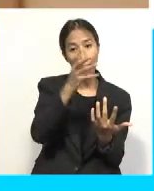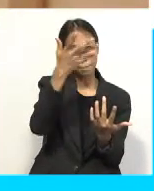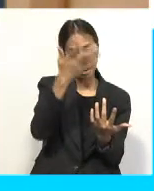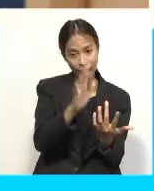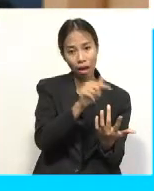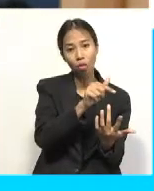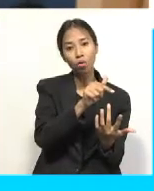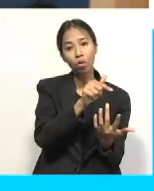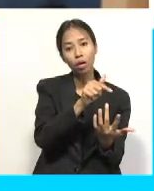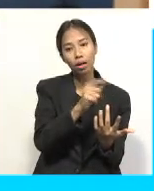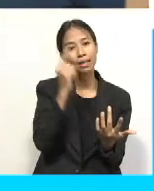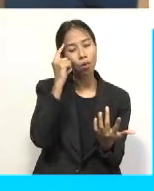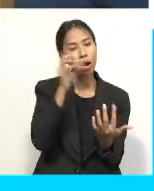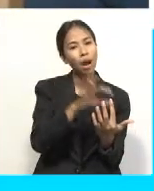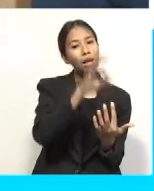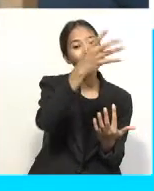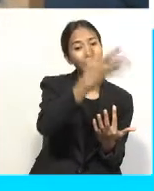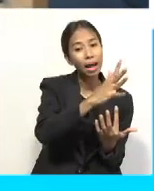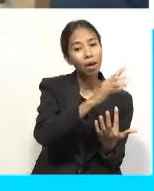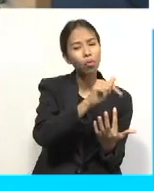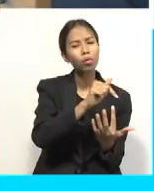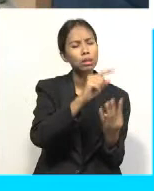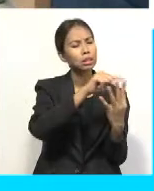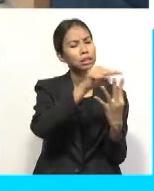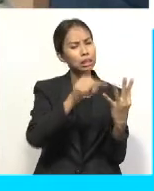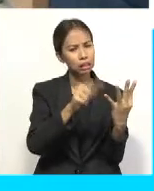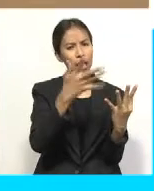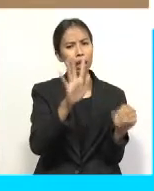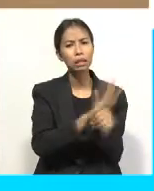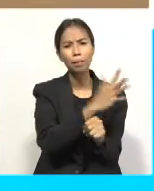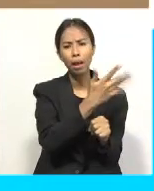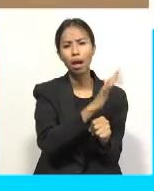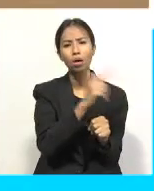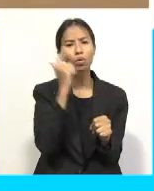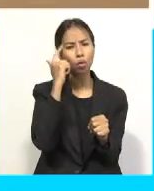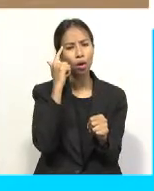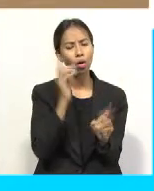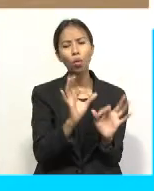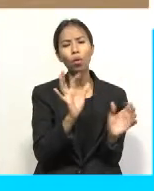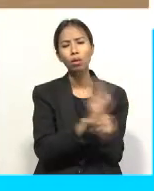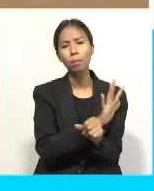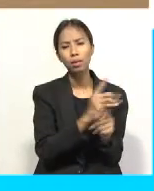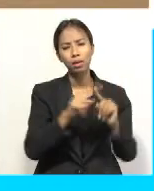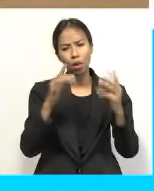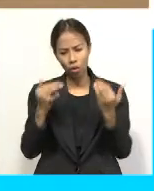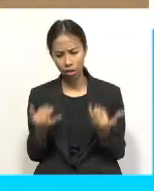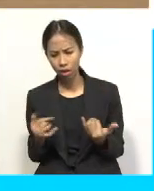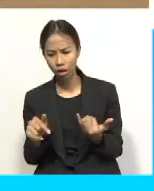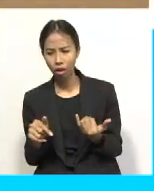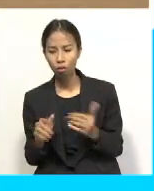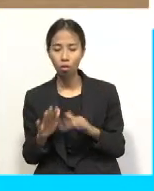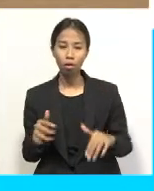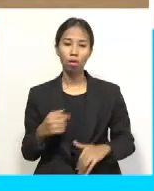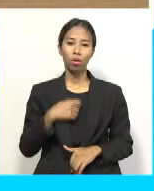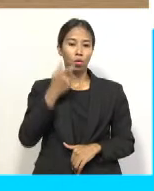เนี่ยก็เท่ากับว่าเลือกพลาดไปแล้ว4มหาวิทยาลัยเสียอันดับนี้เรียบร้อยแล้วเต็มแล้วเข้าใจว่าเป็นอย่างนั้นแต่คือพอเกิดสถานการณ์ขึ้นจริงๆเนี่ยมันนอกเหนือ